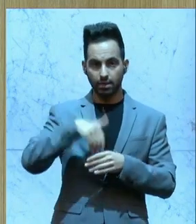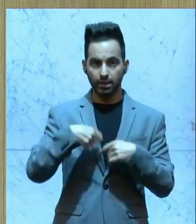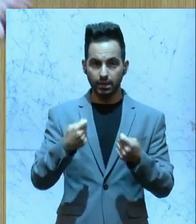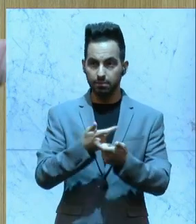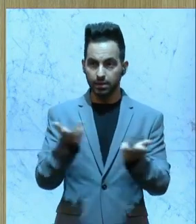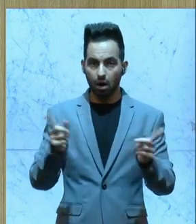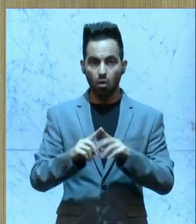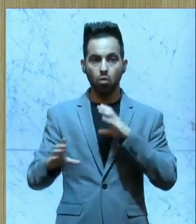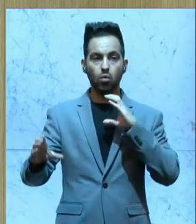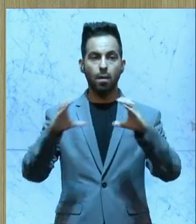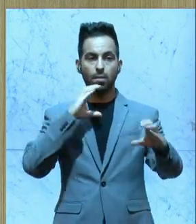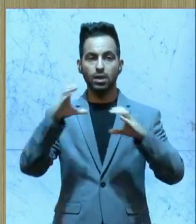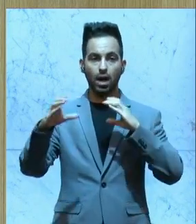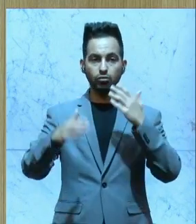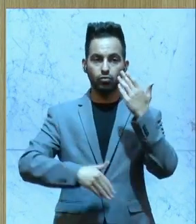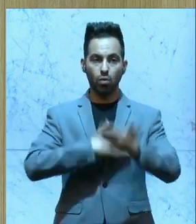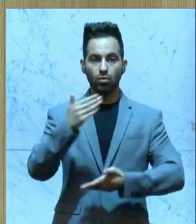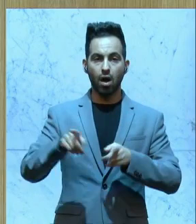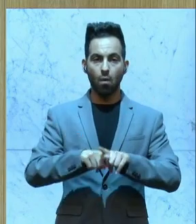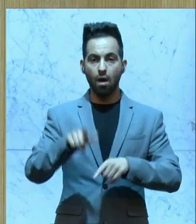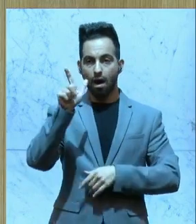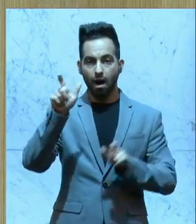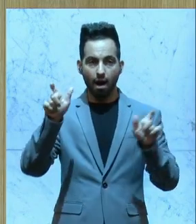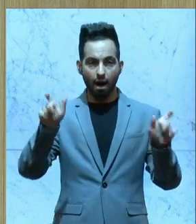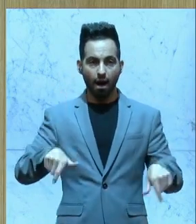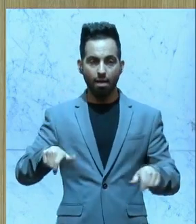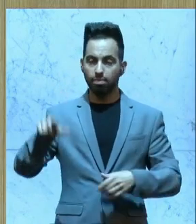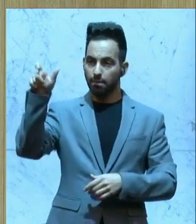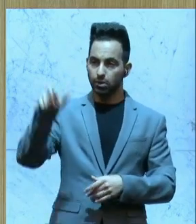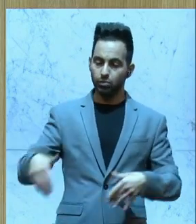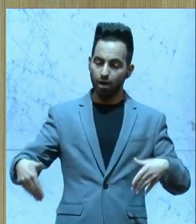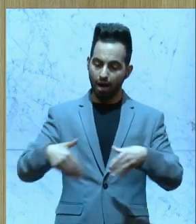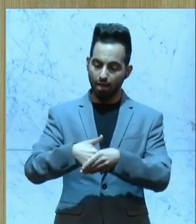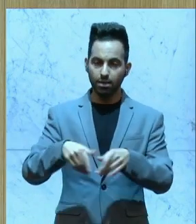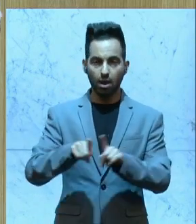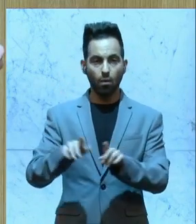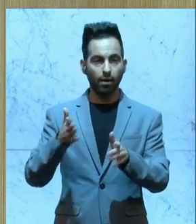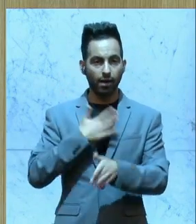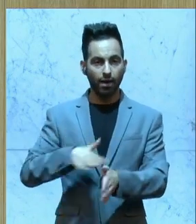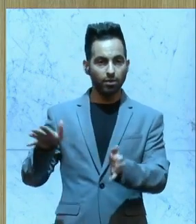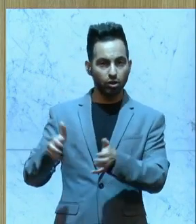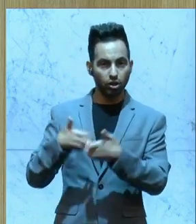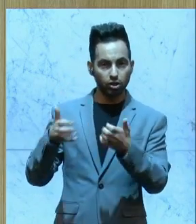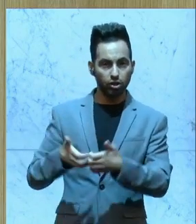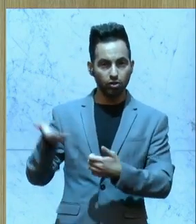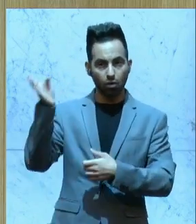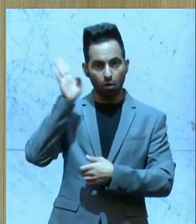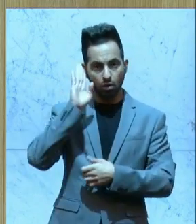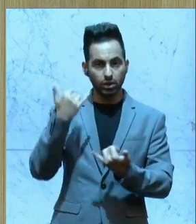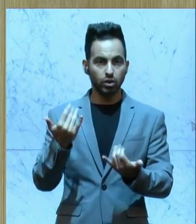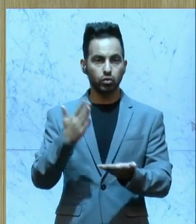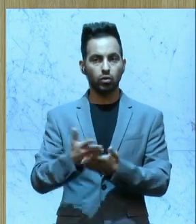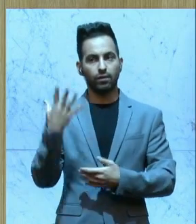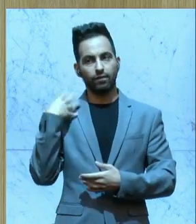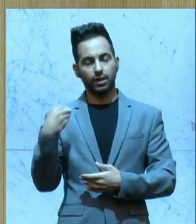in der Kommunikation zu sein, die gerne die Hand eines alten Menschen halten, die gerne den Geschichten lauschen, die man vielleicht teilweise selber sich schon denkt, boah, jetzt höre ich schon wieder